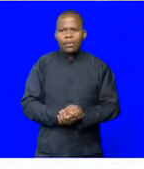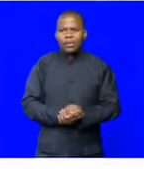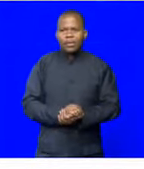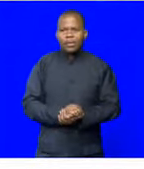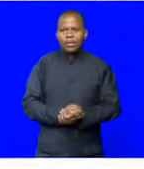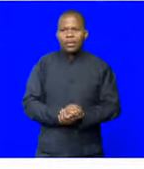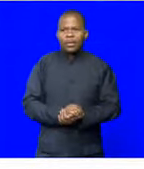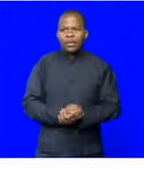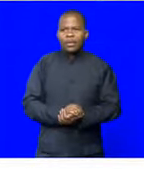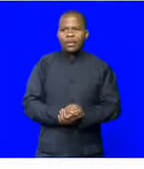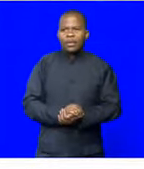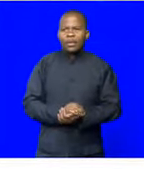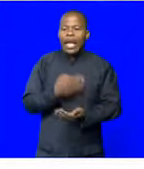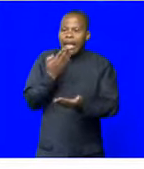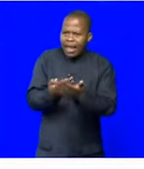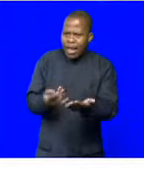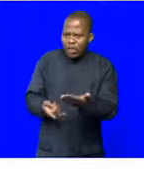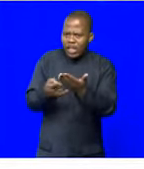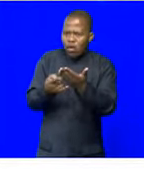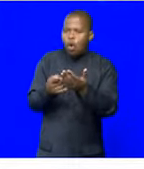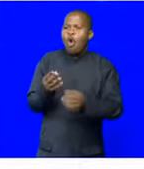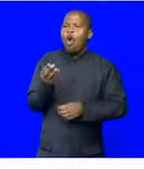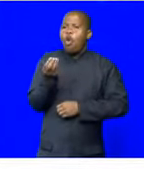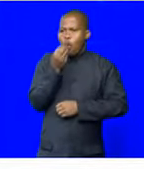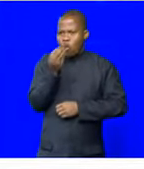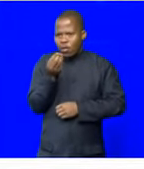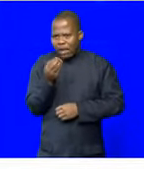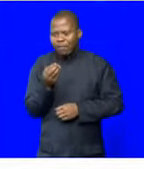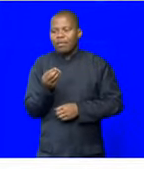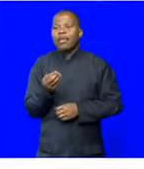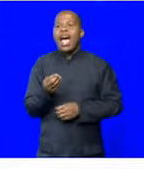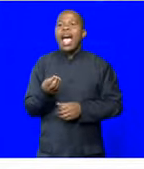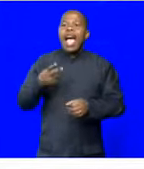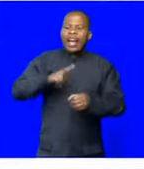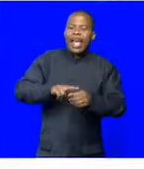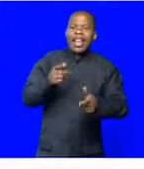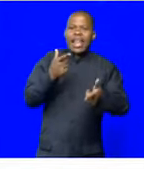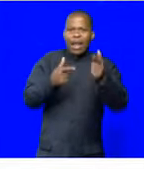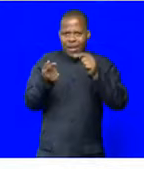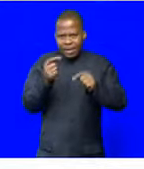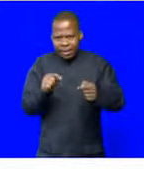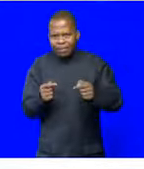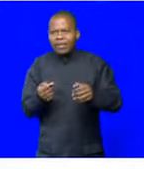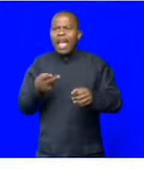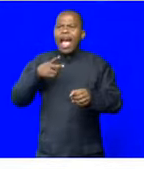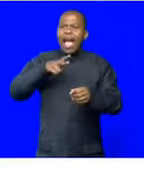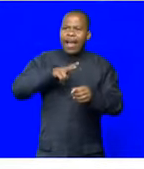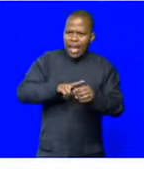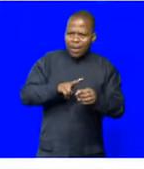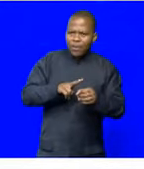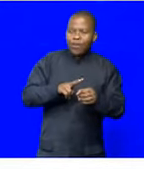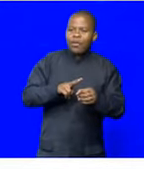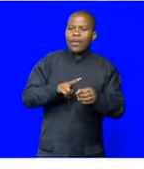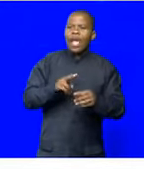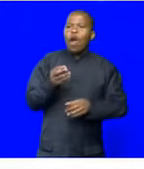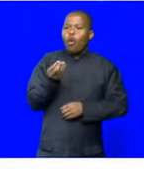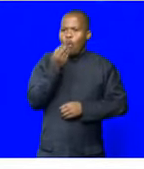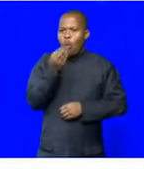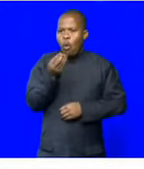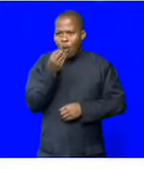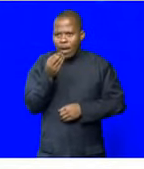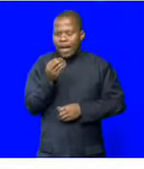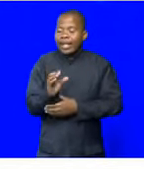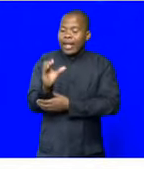ngikudla ma dispose ngabalibisi neliphalishi ke sebayalidla vele nyalo